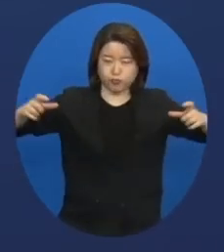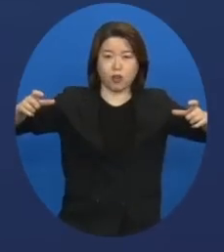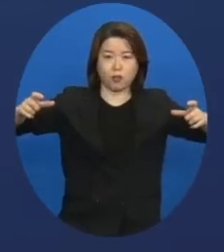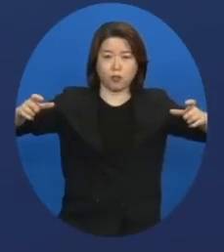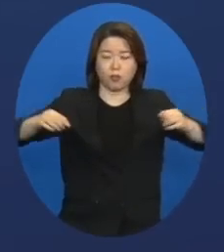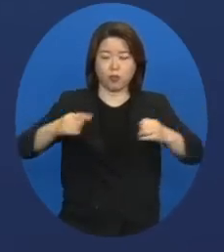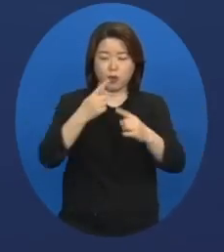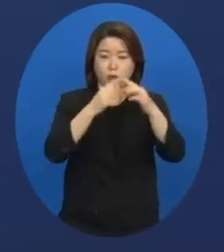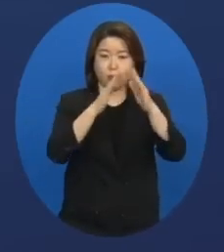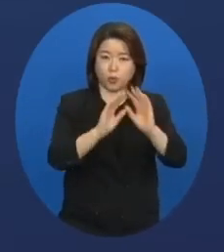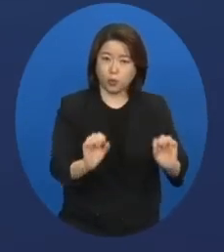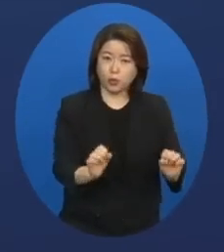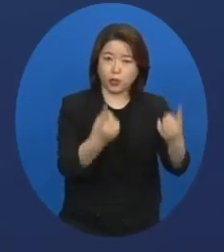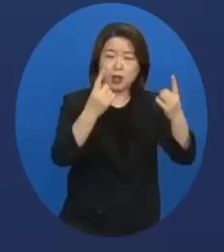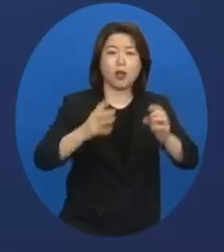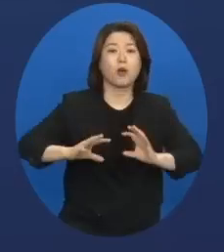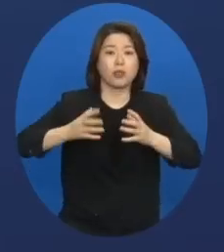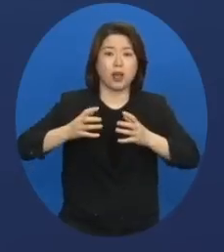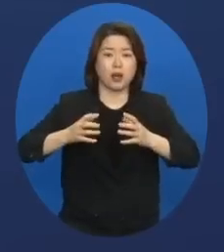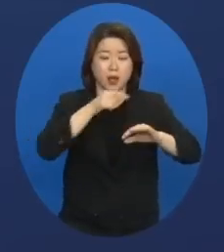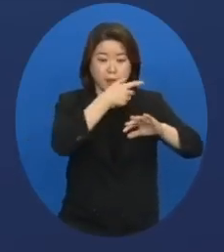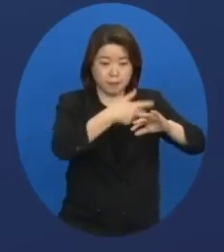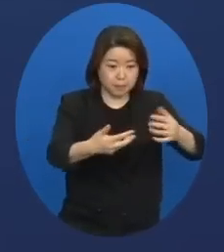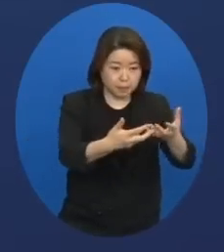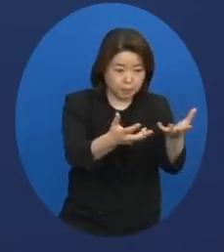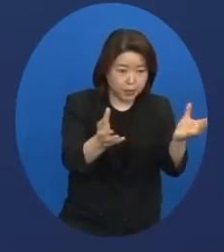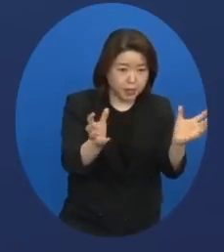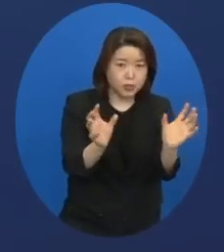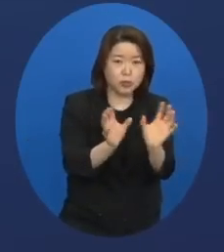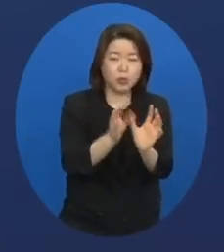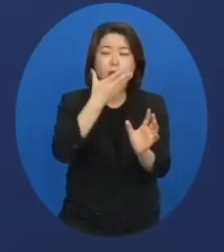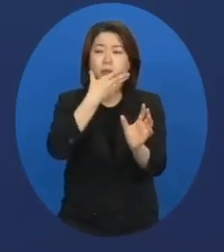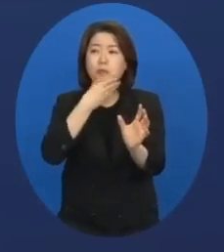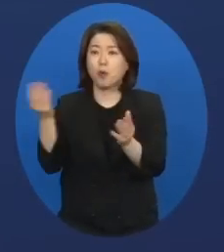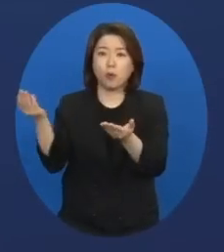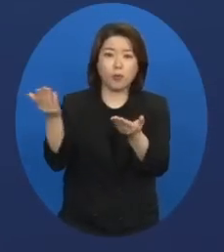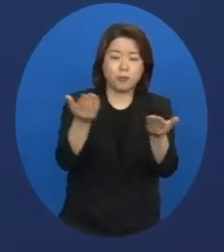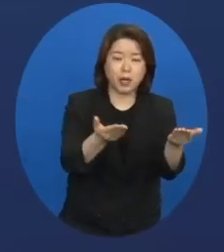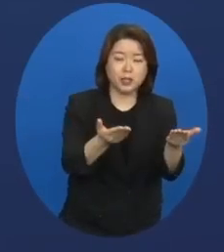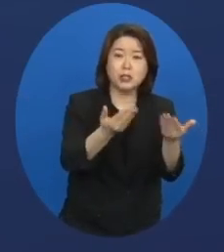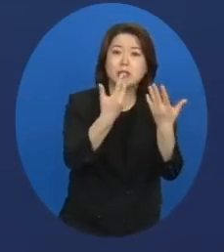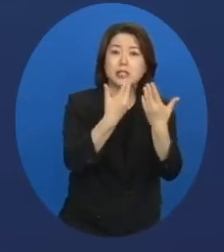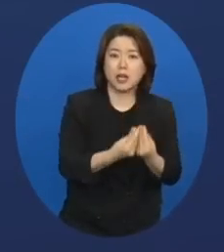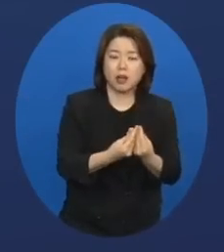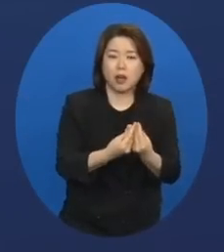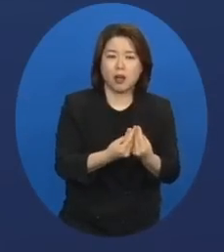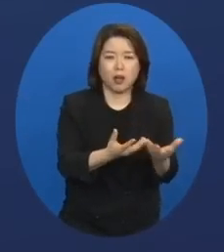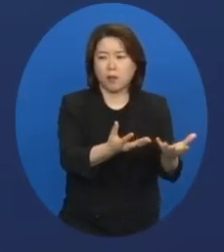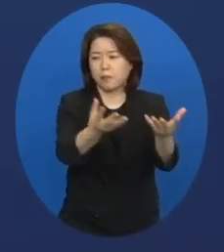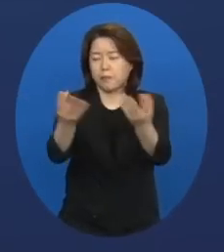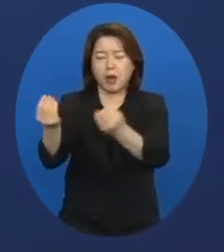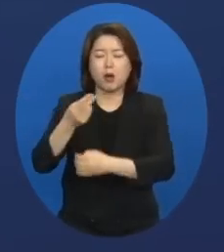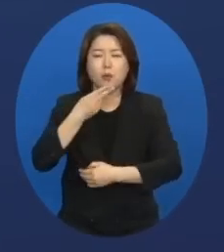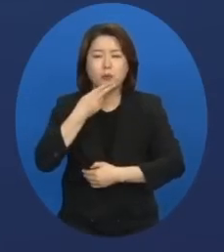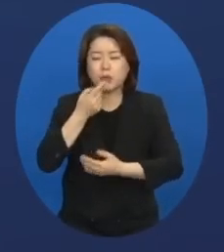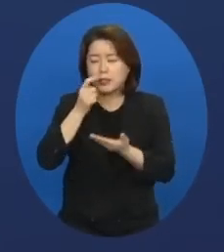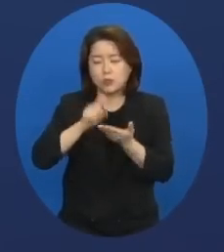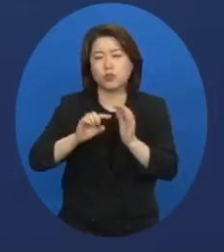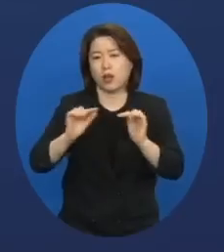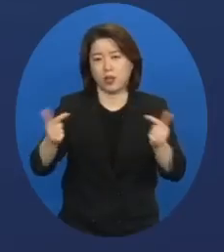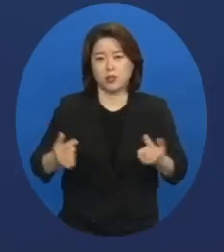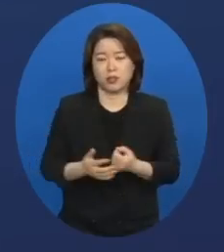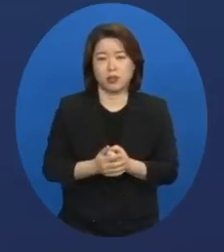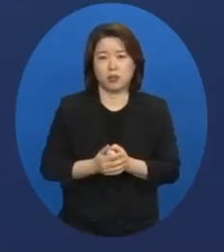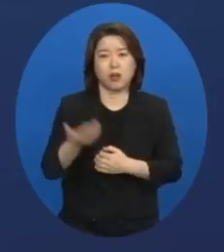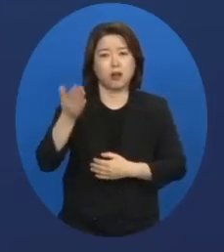교회로 인하여 나라가, 민족이 복을 받는 이런 케이스가 쉽지 않다는 거죠. 근데